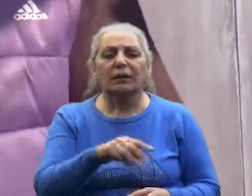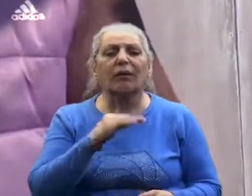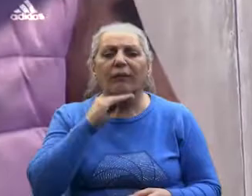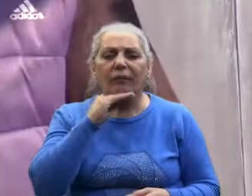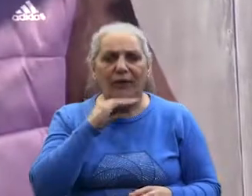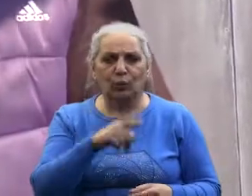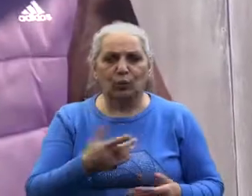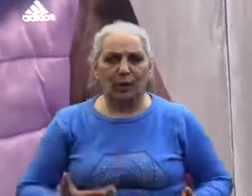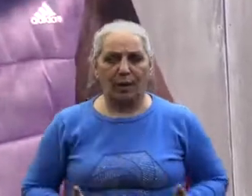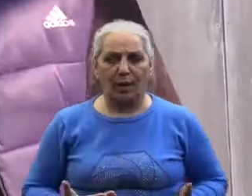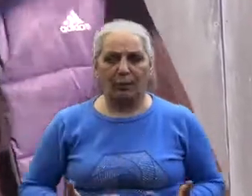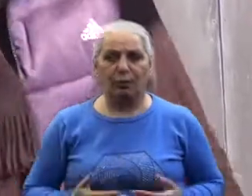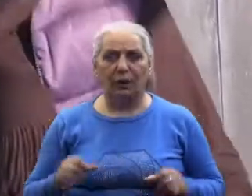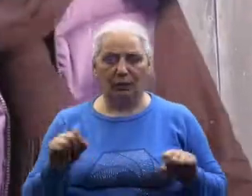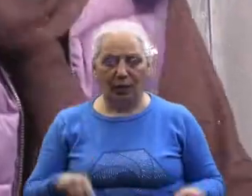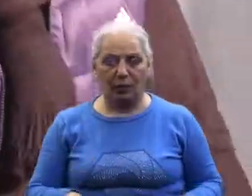ենք տալիս,